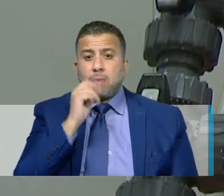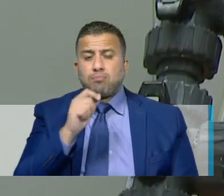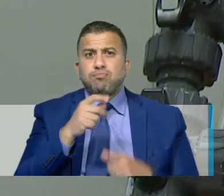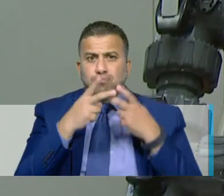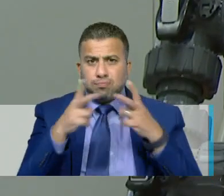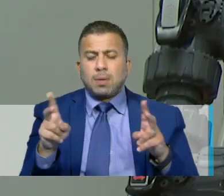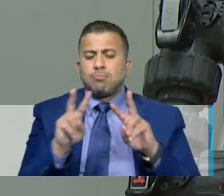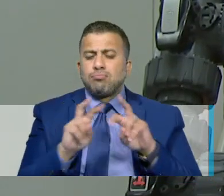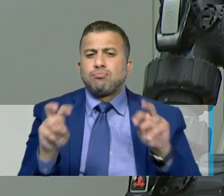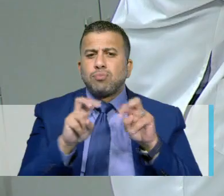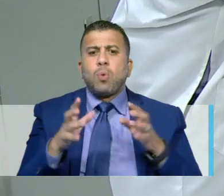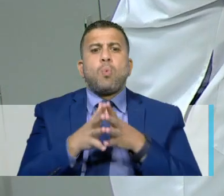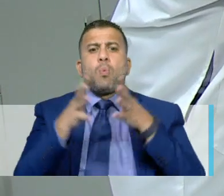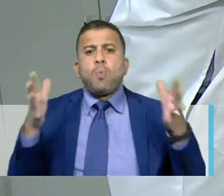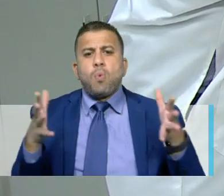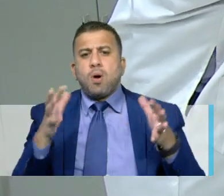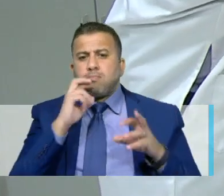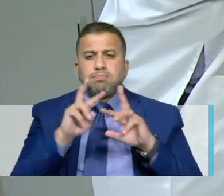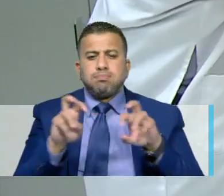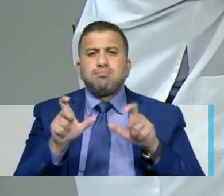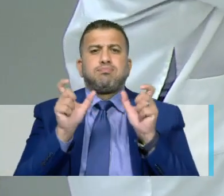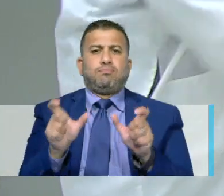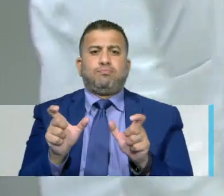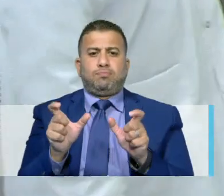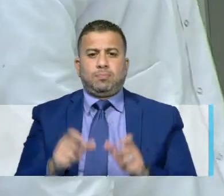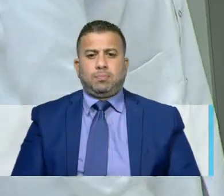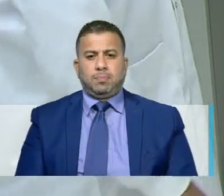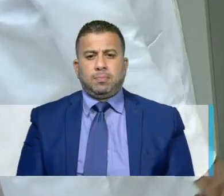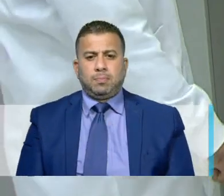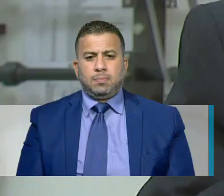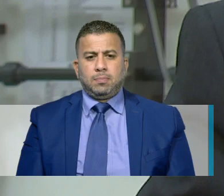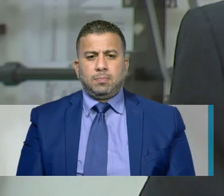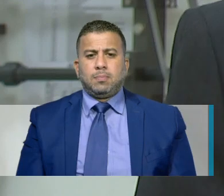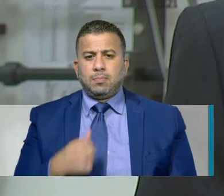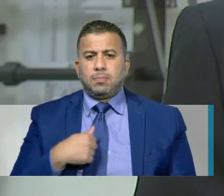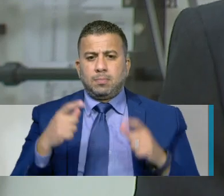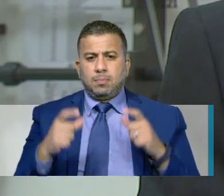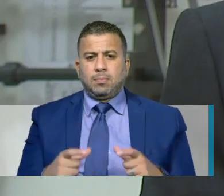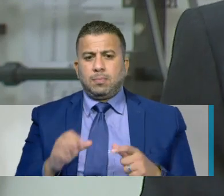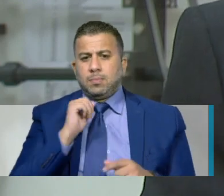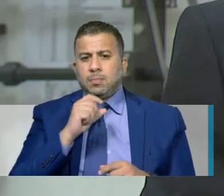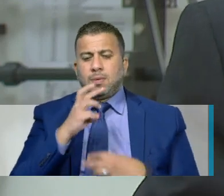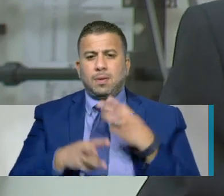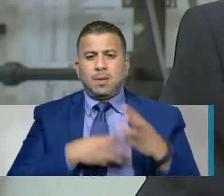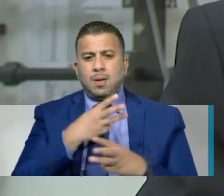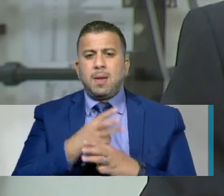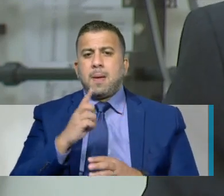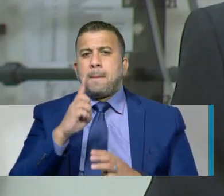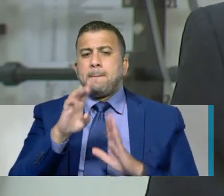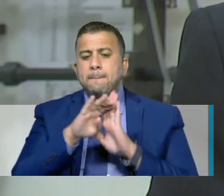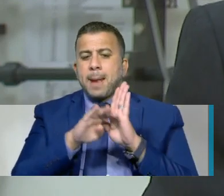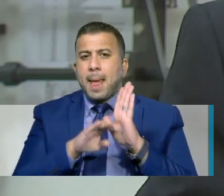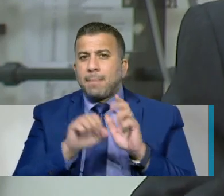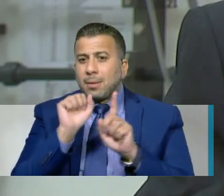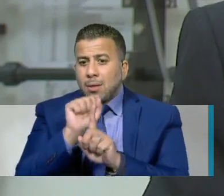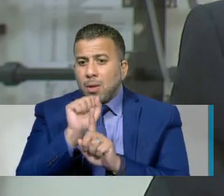بعد دراسات موسعة واستشرافية. لا يوجد هناك لا في المنطقة ولا في العالم برنامج